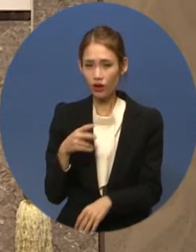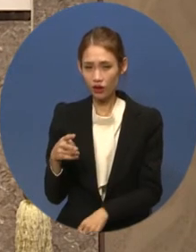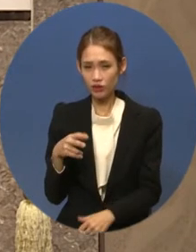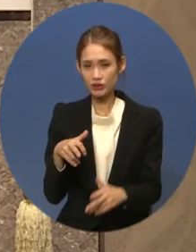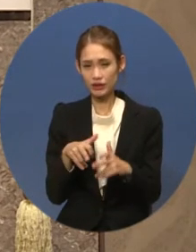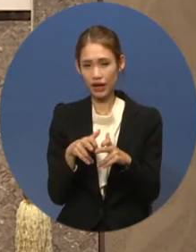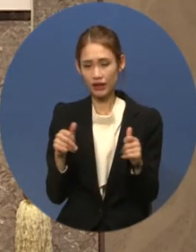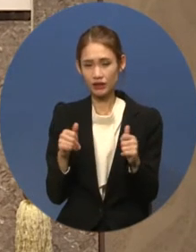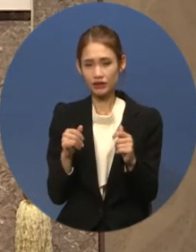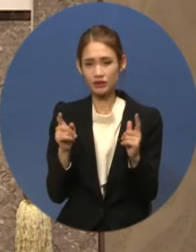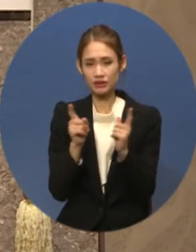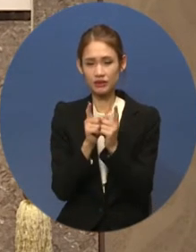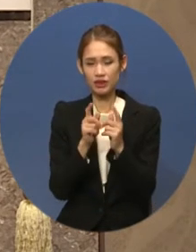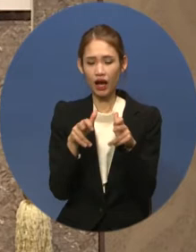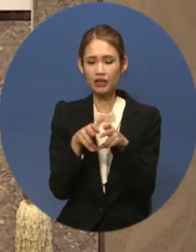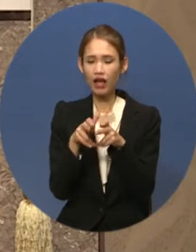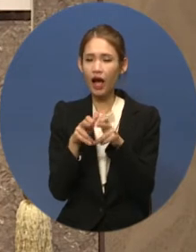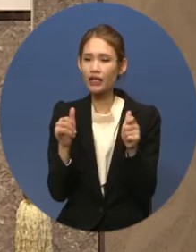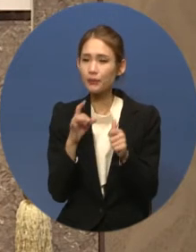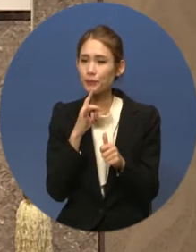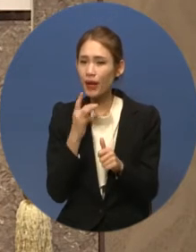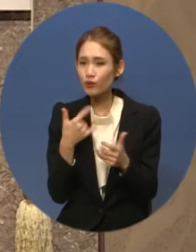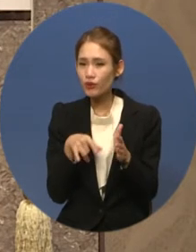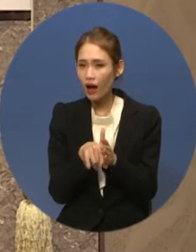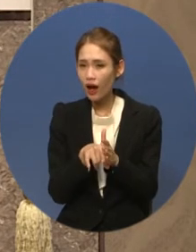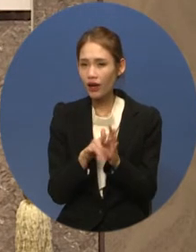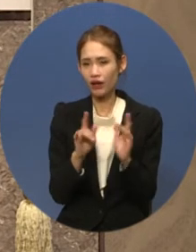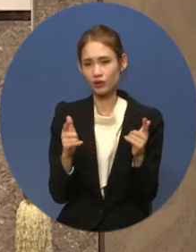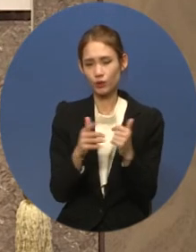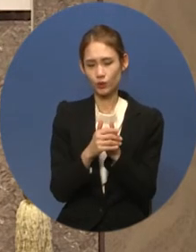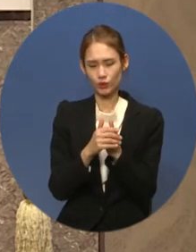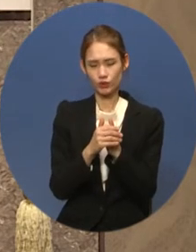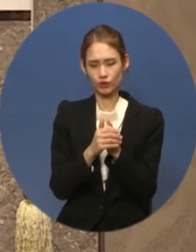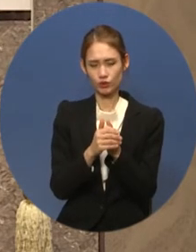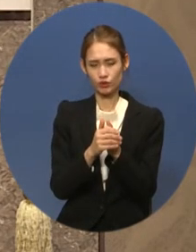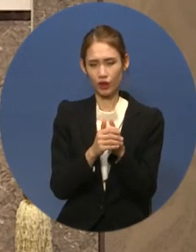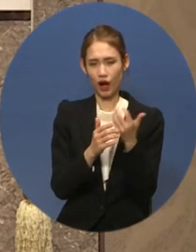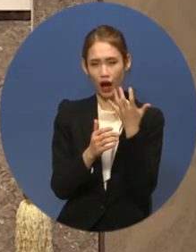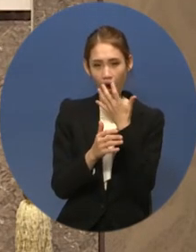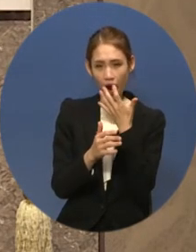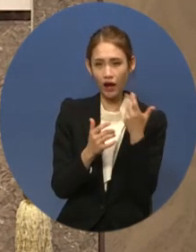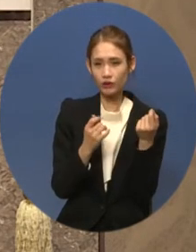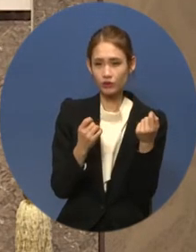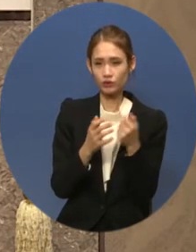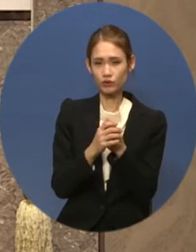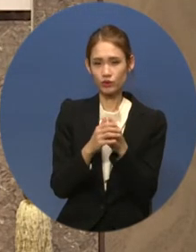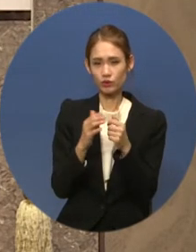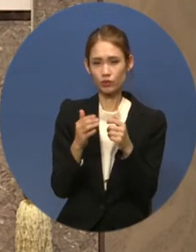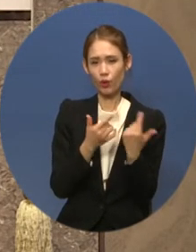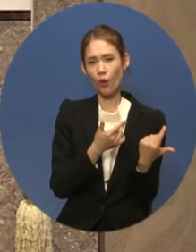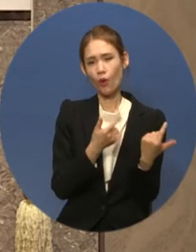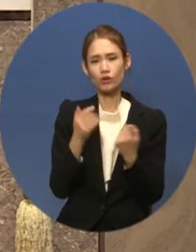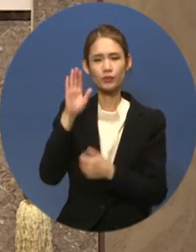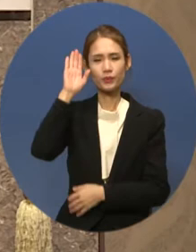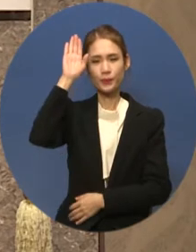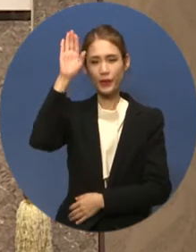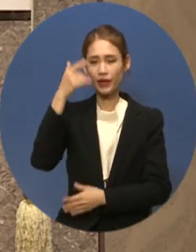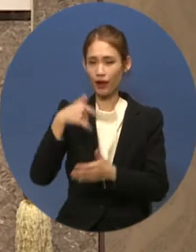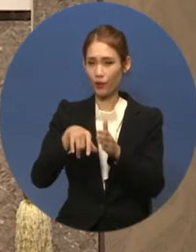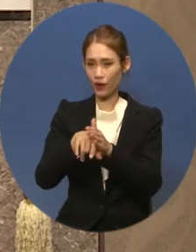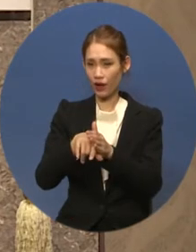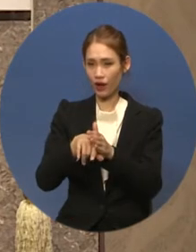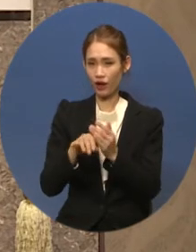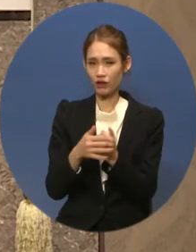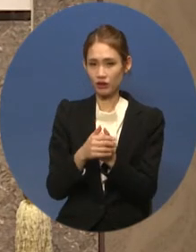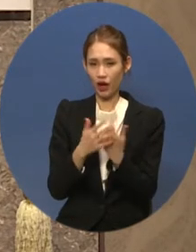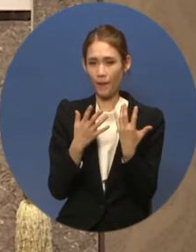장애인 당사자들 만을 위한 노력이 아니라 비장애인 모두 리 우리 미래를 위한 일이라고 생각하기 때문에 앞으로는 많은